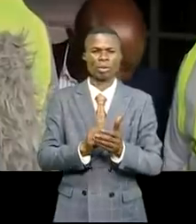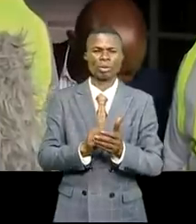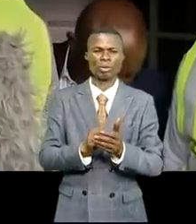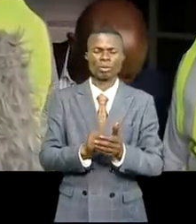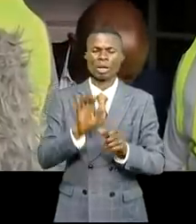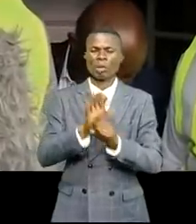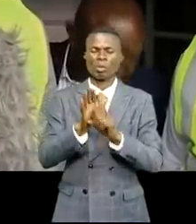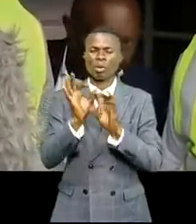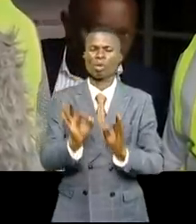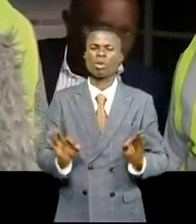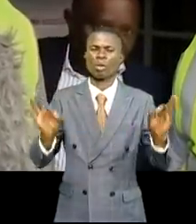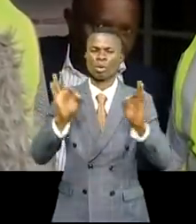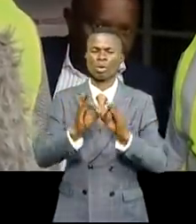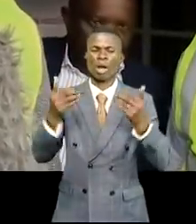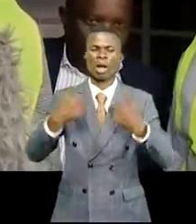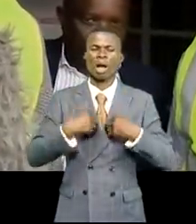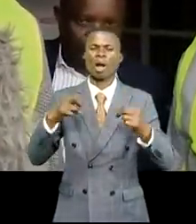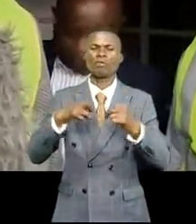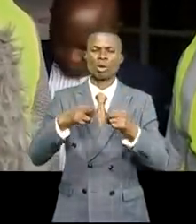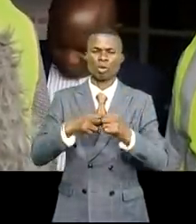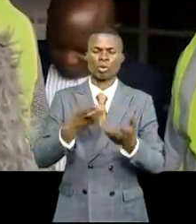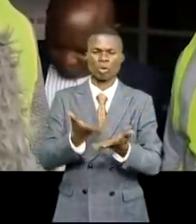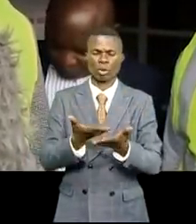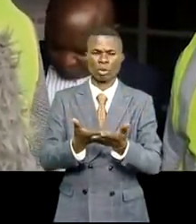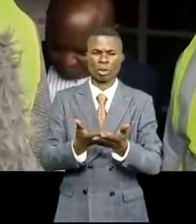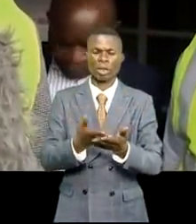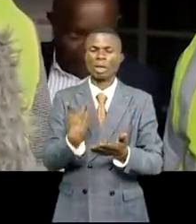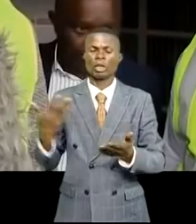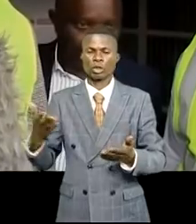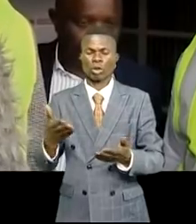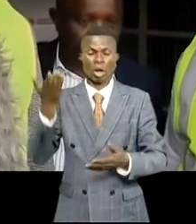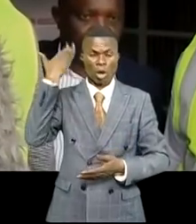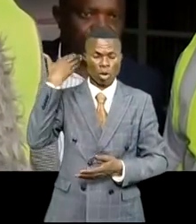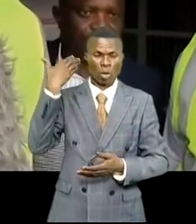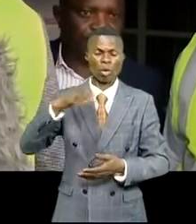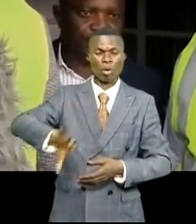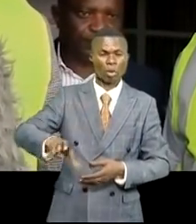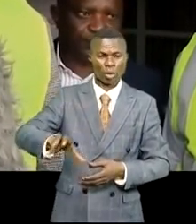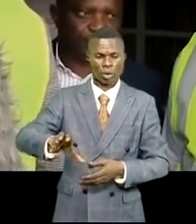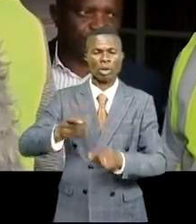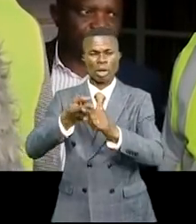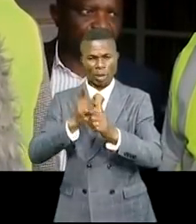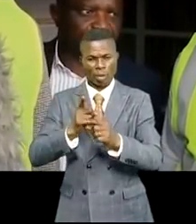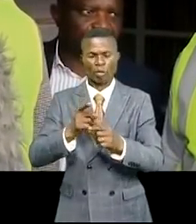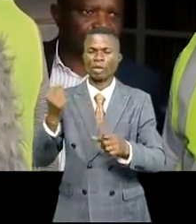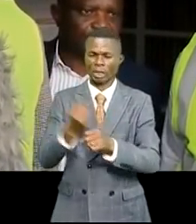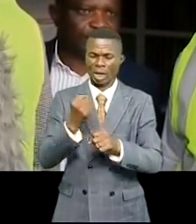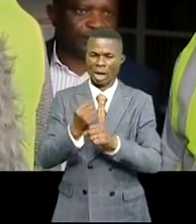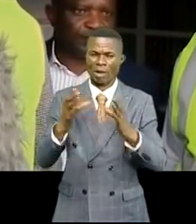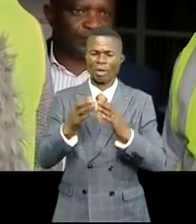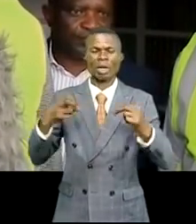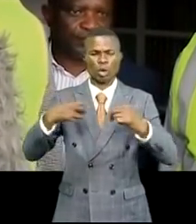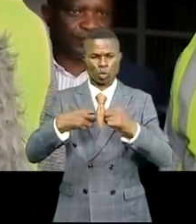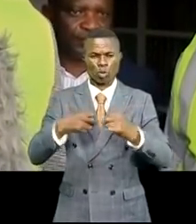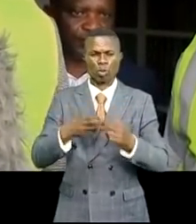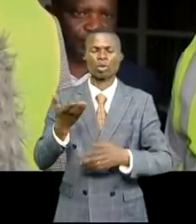très important d'avoir de l'électricité parce que l'approvisionnement en eau potable de Goma est aussi très